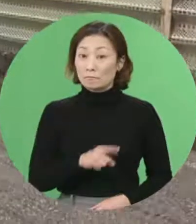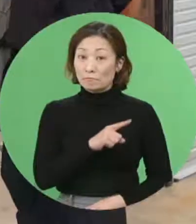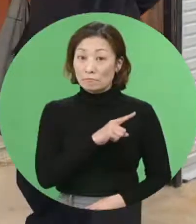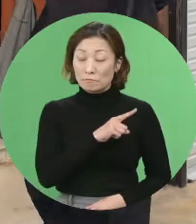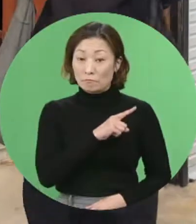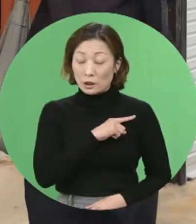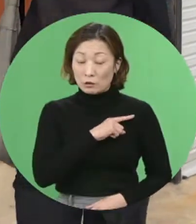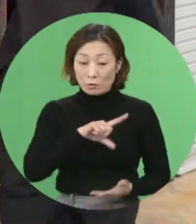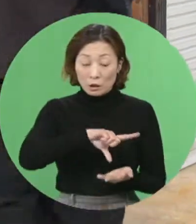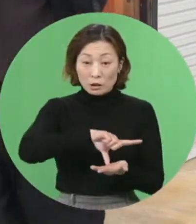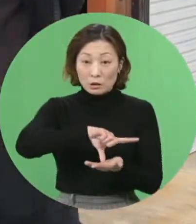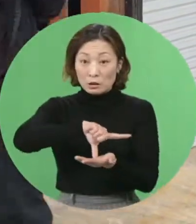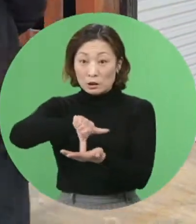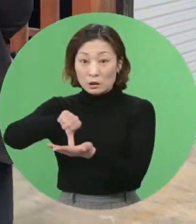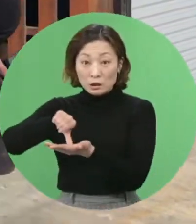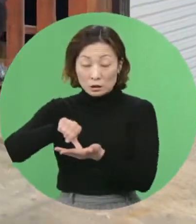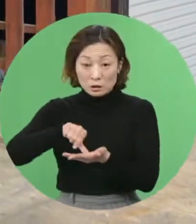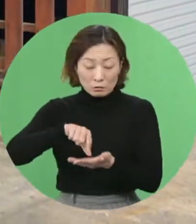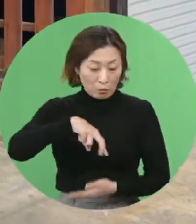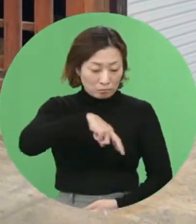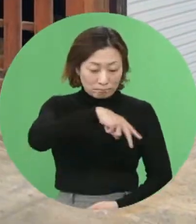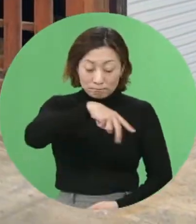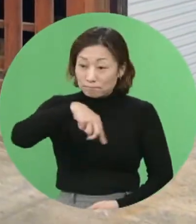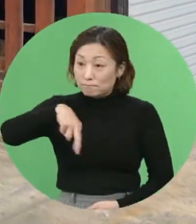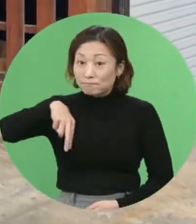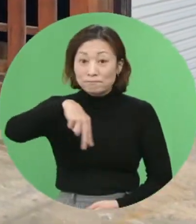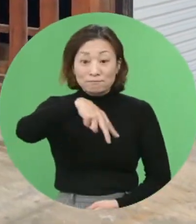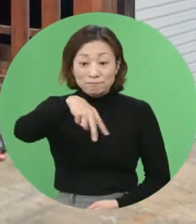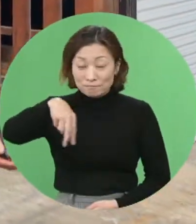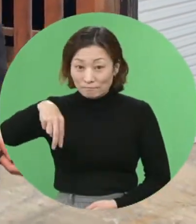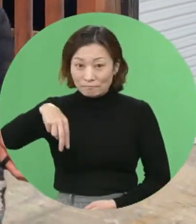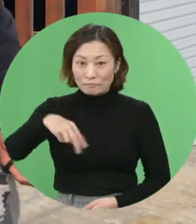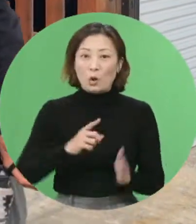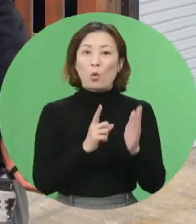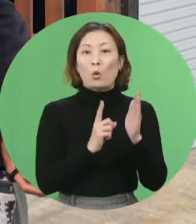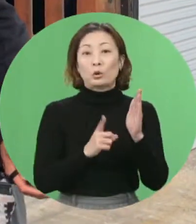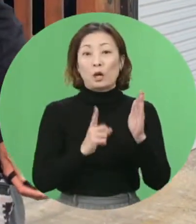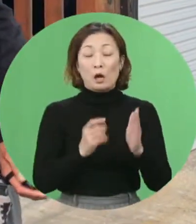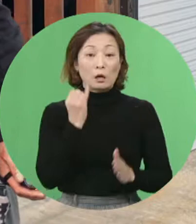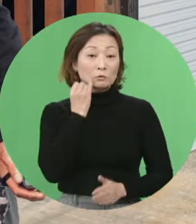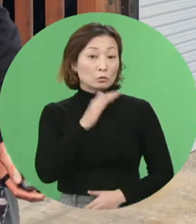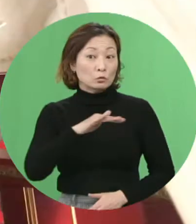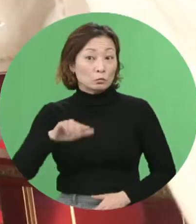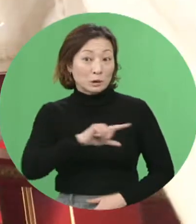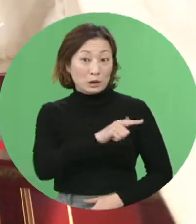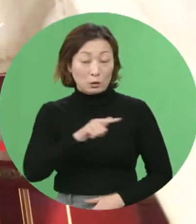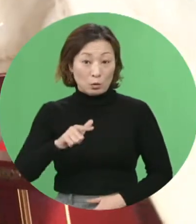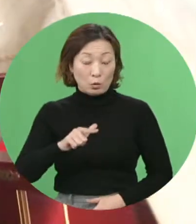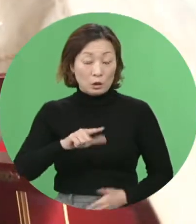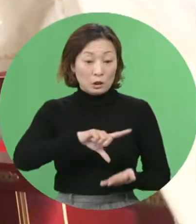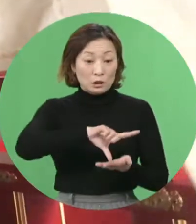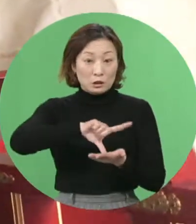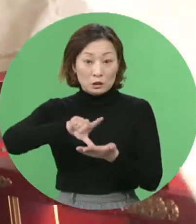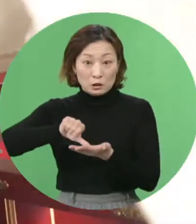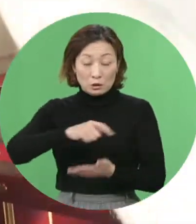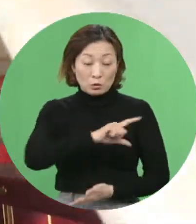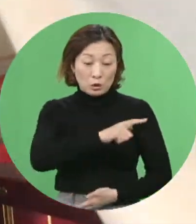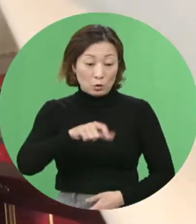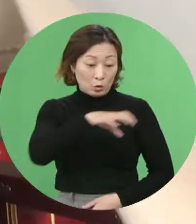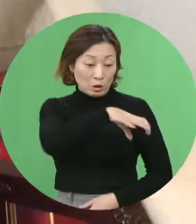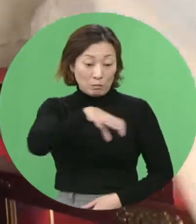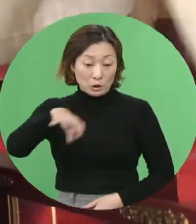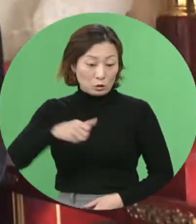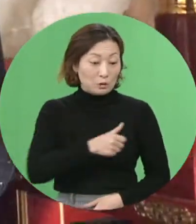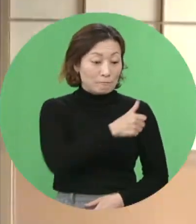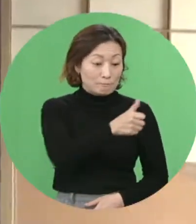まずは地域一帯の散策です。お寺や海など地域のさまざまなところに出か